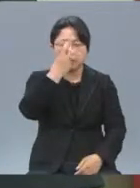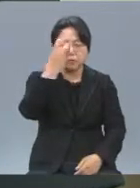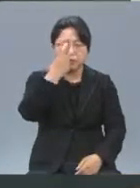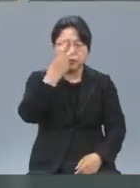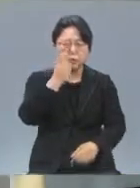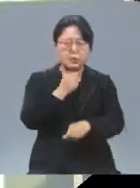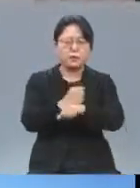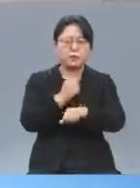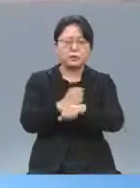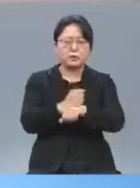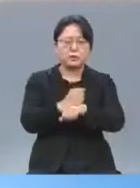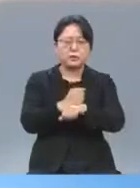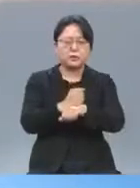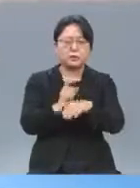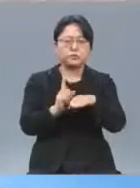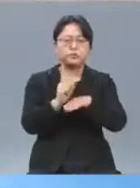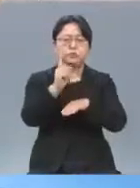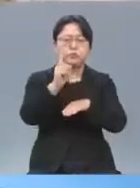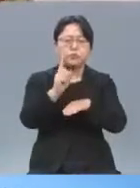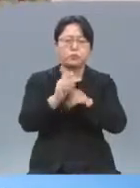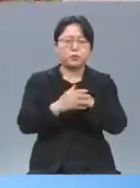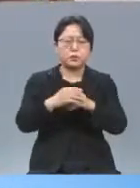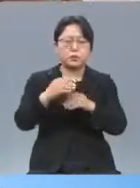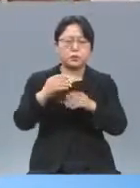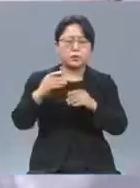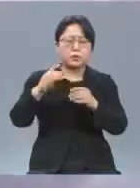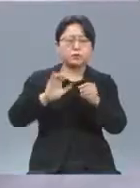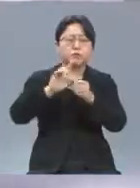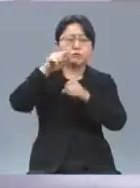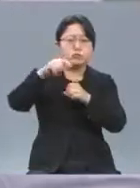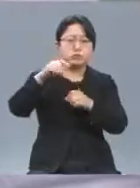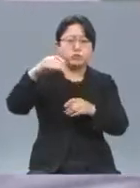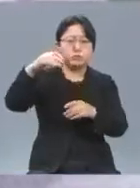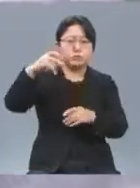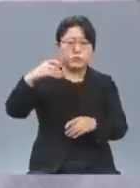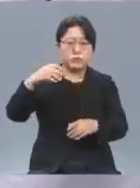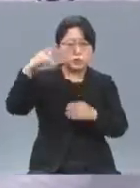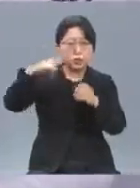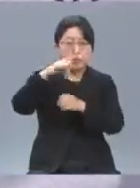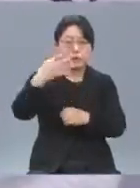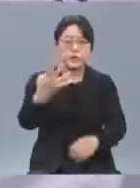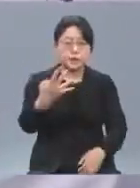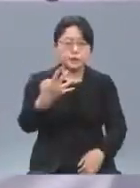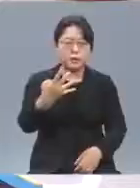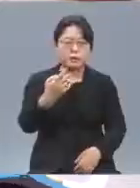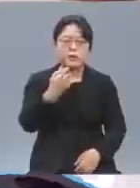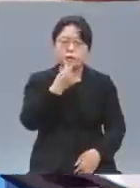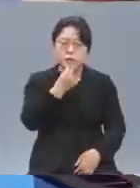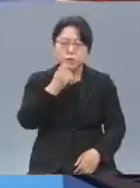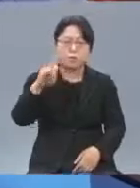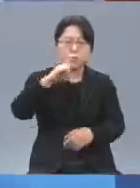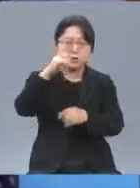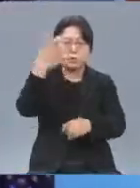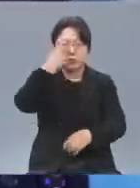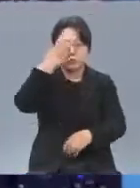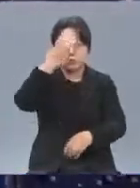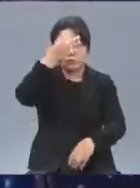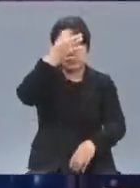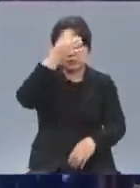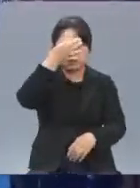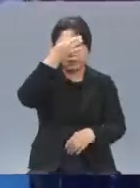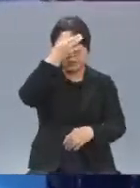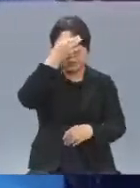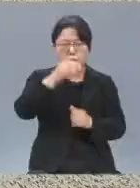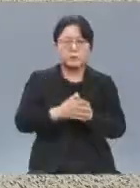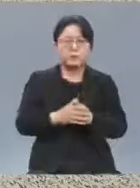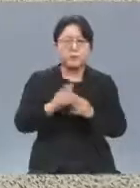검토를 하고 가는 게. 누리호가 우주로 싣고 갈 큐브 위성은 모두 4개. 이 초소형 위성들은 성능 검증 위성에